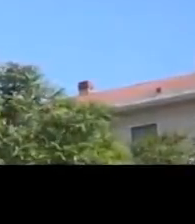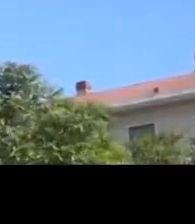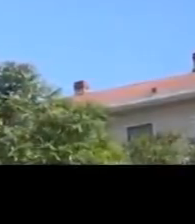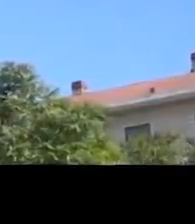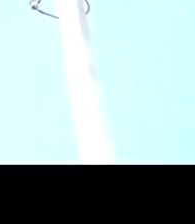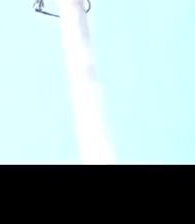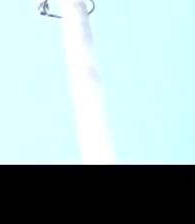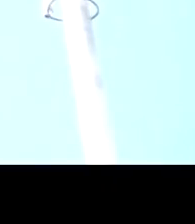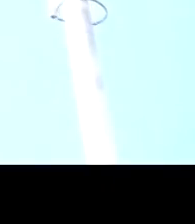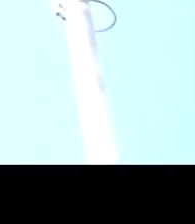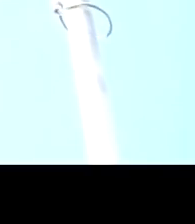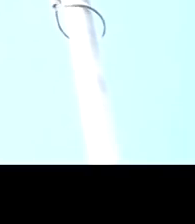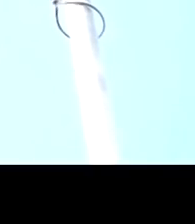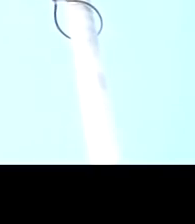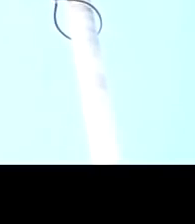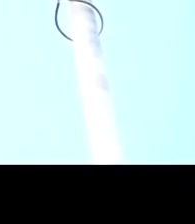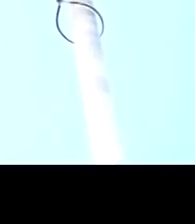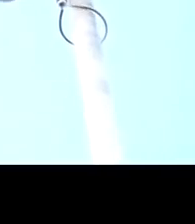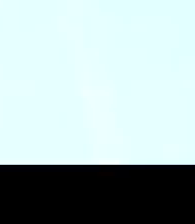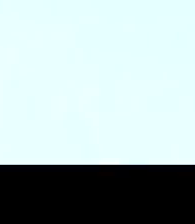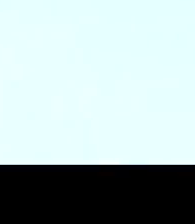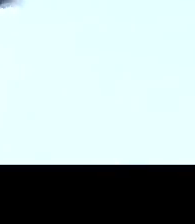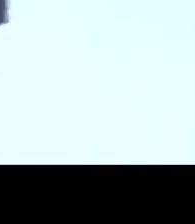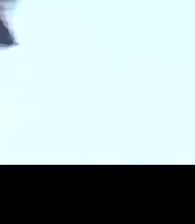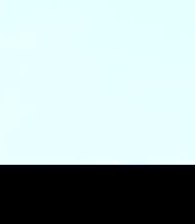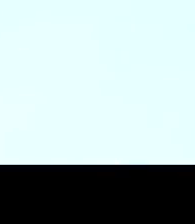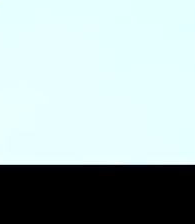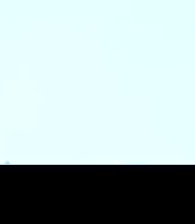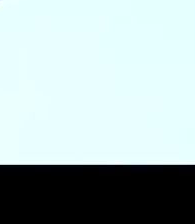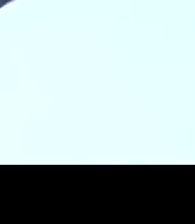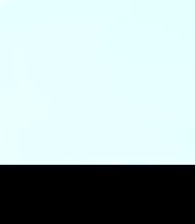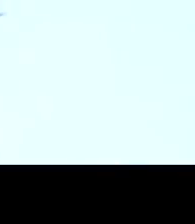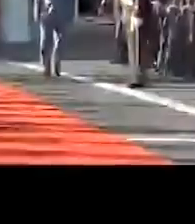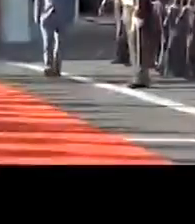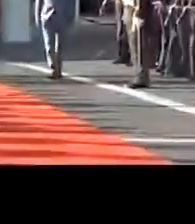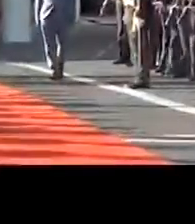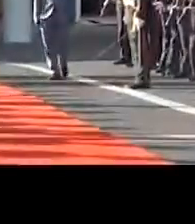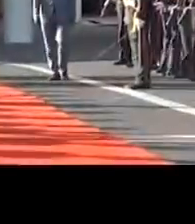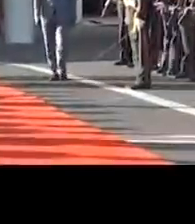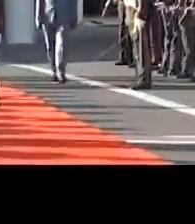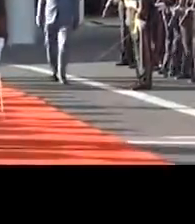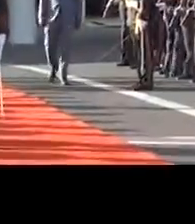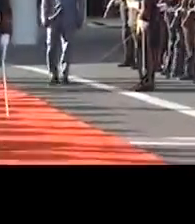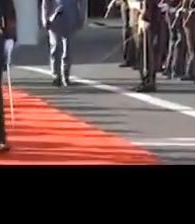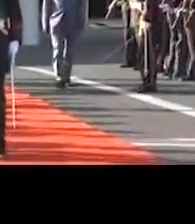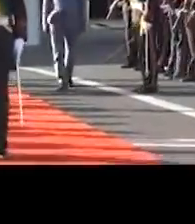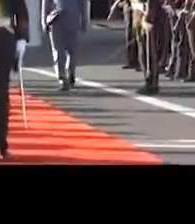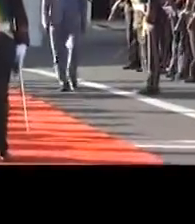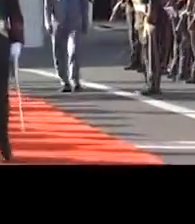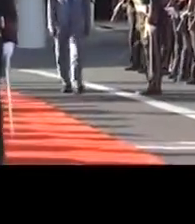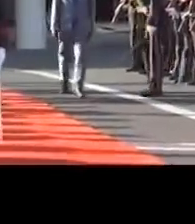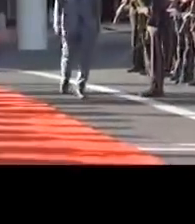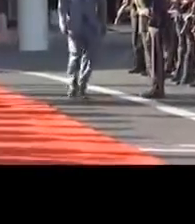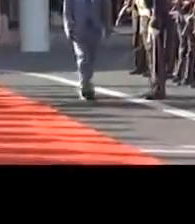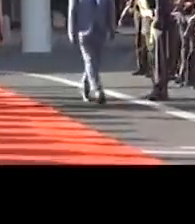concernés par le barrage de la renaissance des négociations entamées au niveau de l'organisation panafricaine dans le respect de la